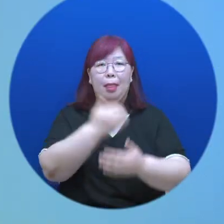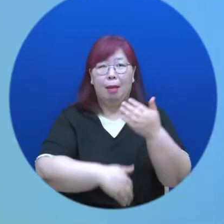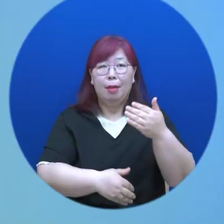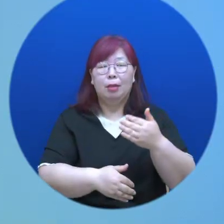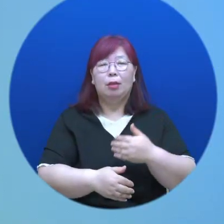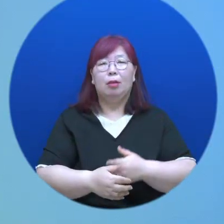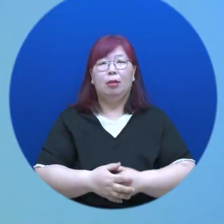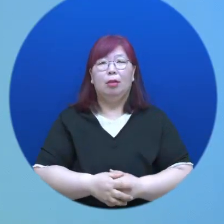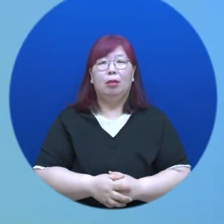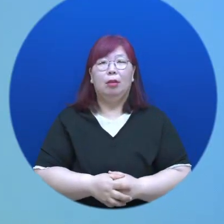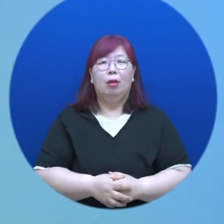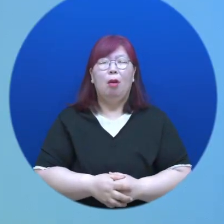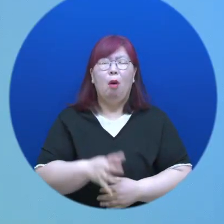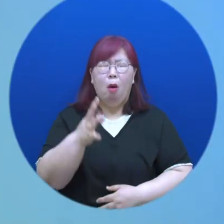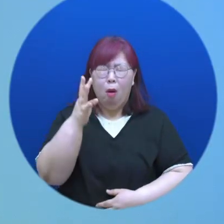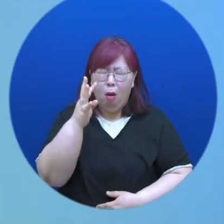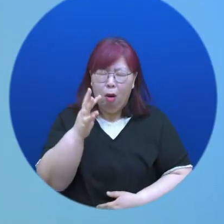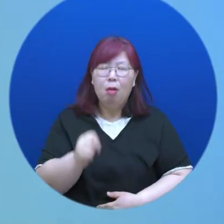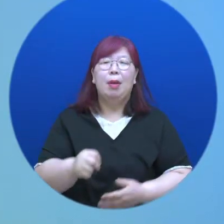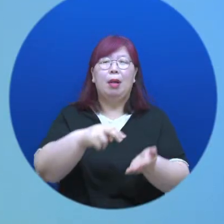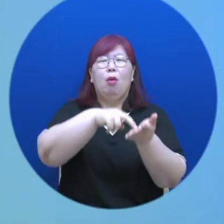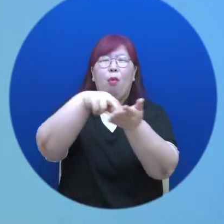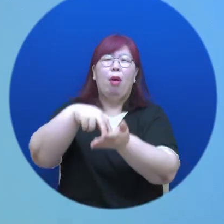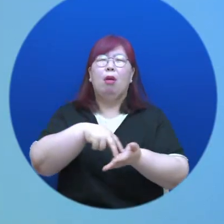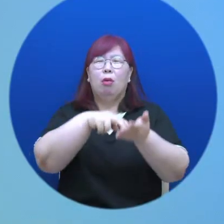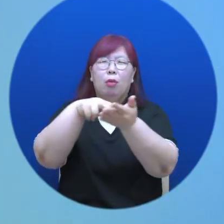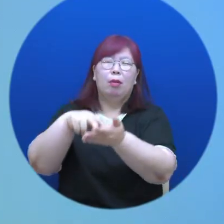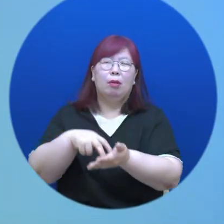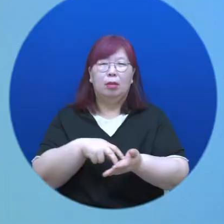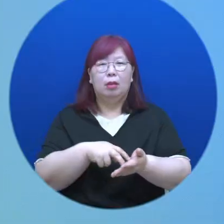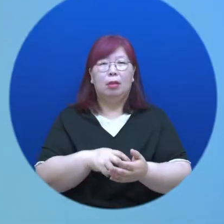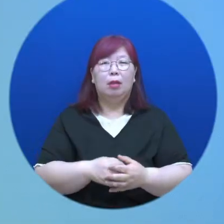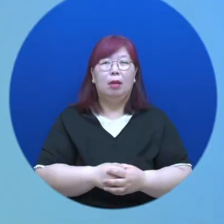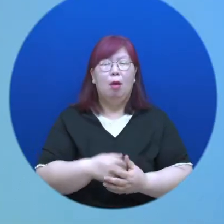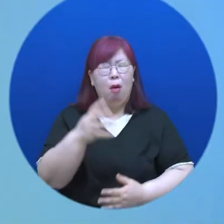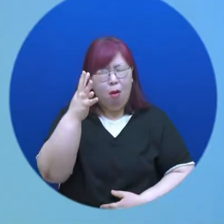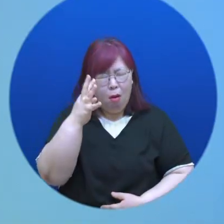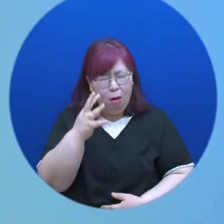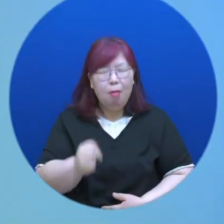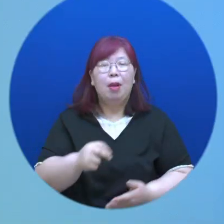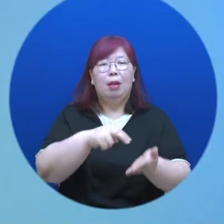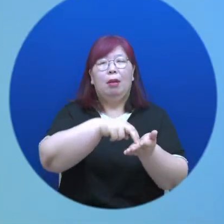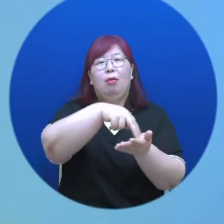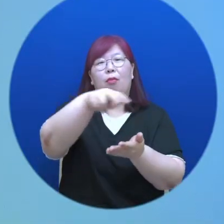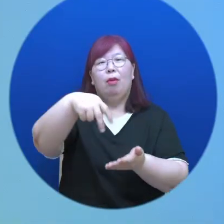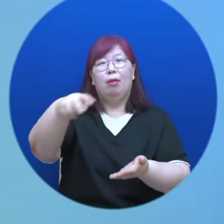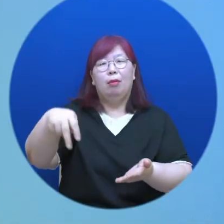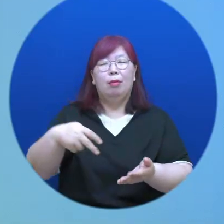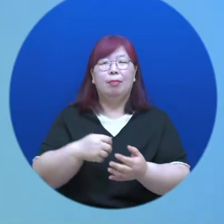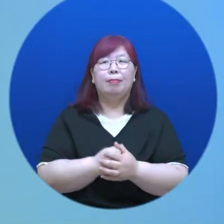혼자 남았어요. 얼마나 외로웠을까요? 얼마나 고독했을까요?